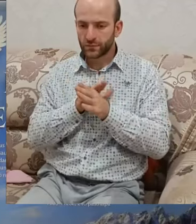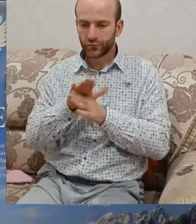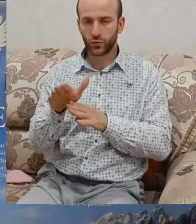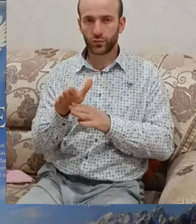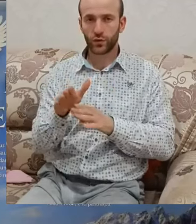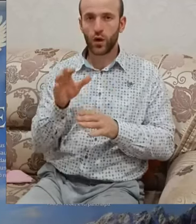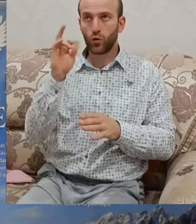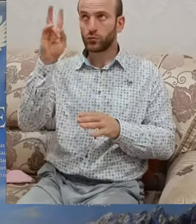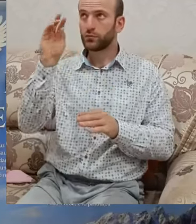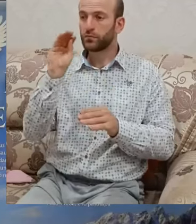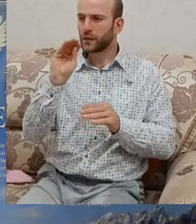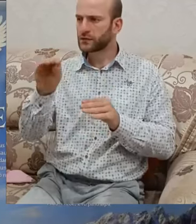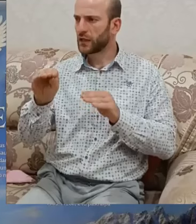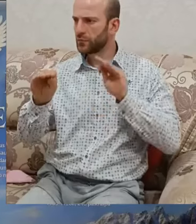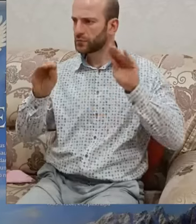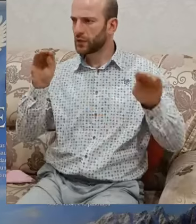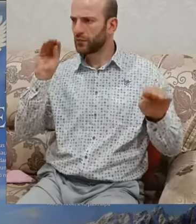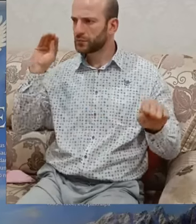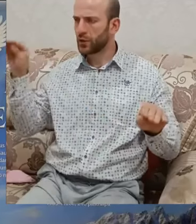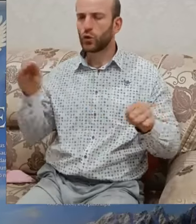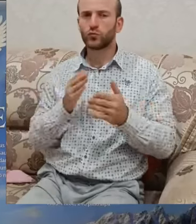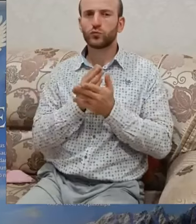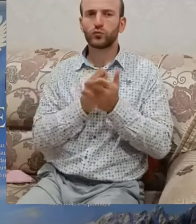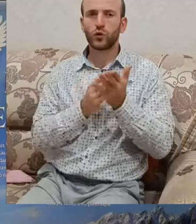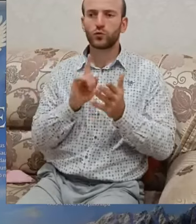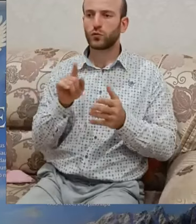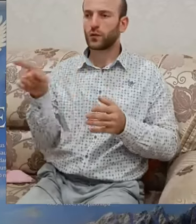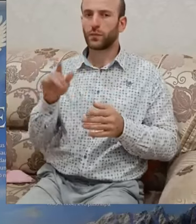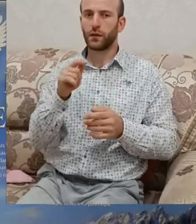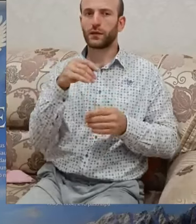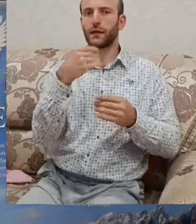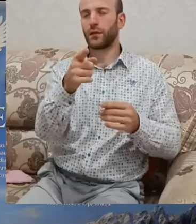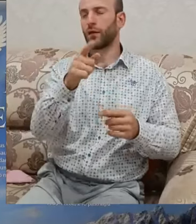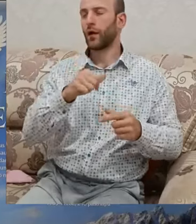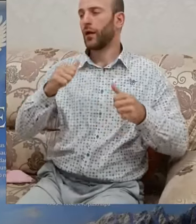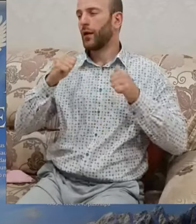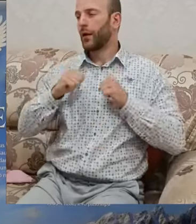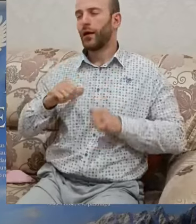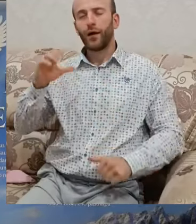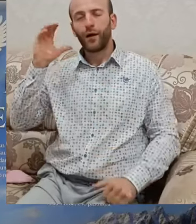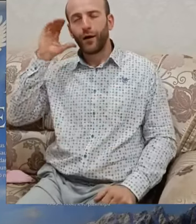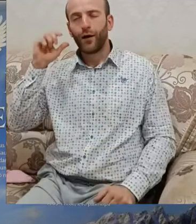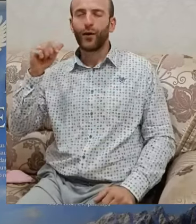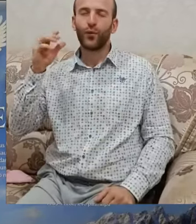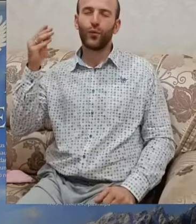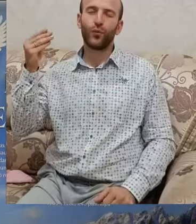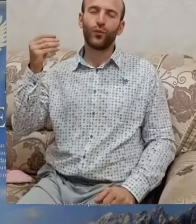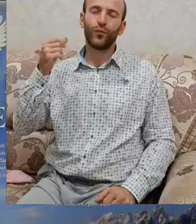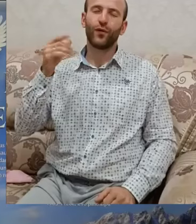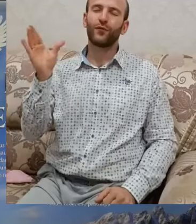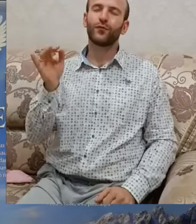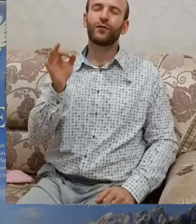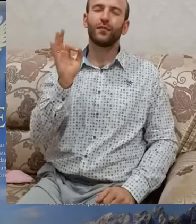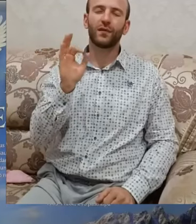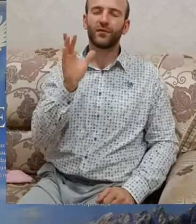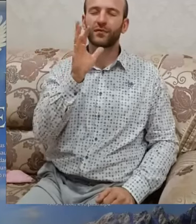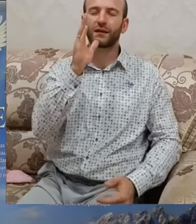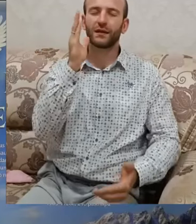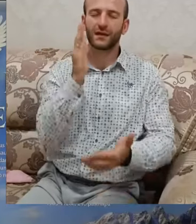kurie neduos ramybės. Которые не дадут покоя. Amen. Amen. Todėl melskitės už savo pastorių. Поэтому молитесь за своего пастора.